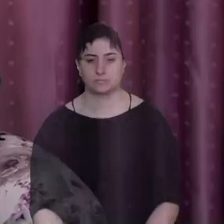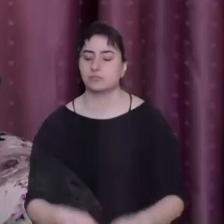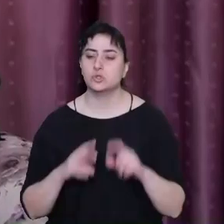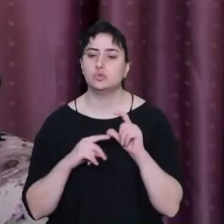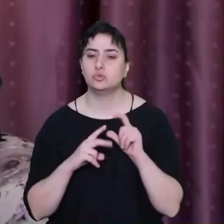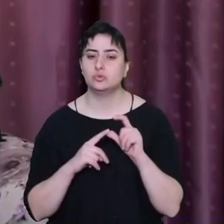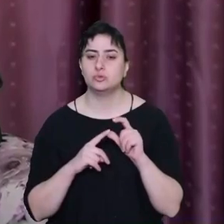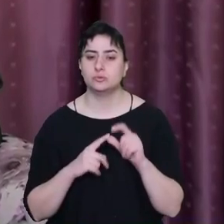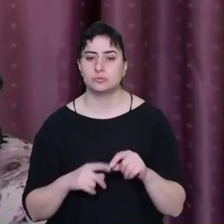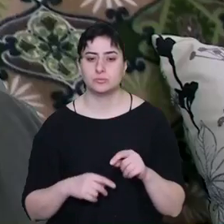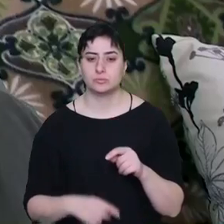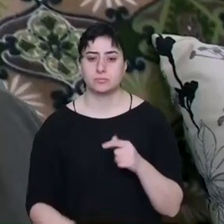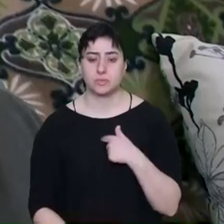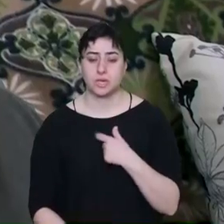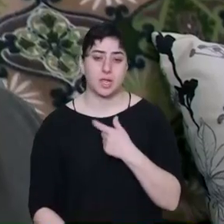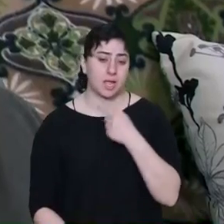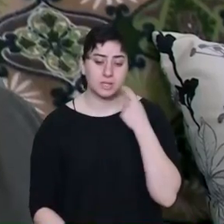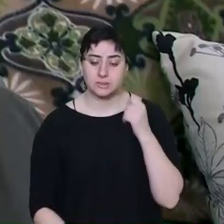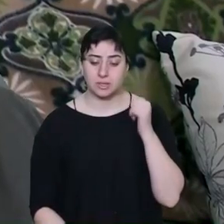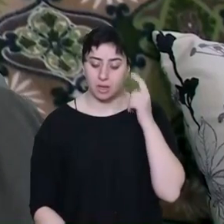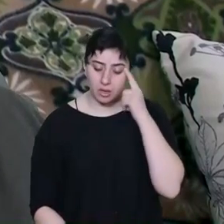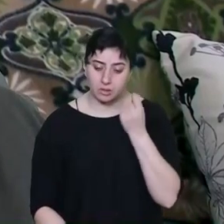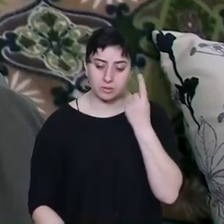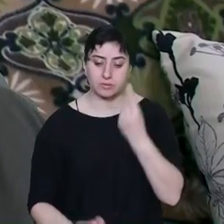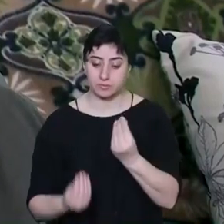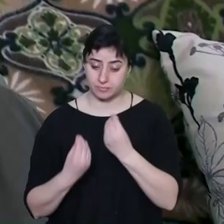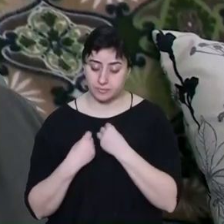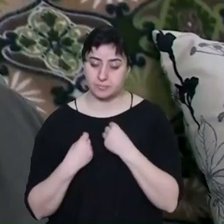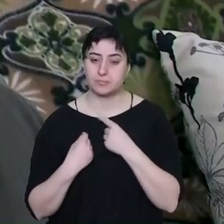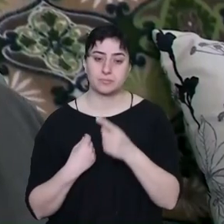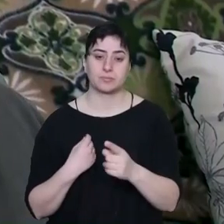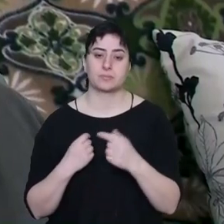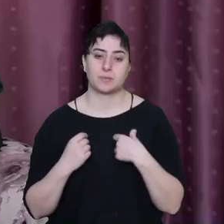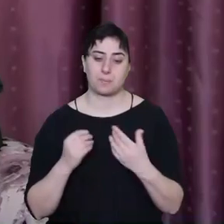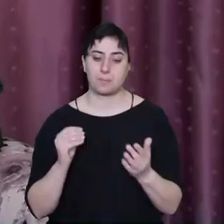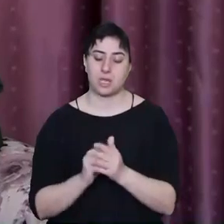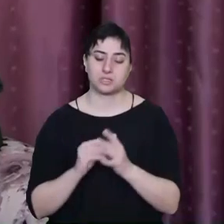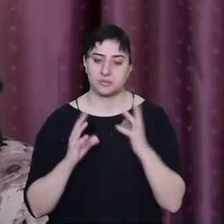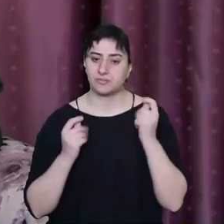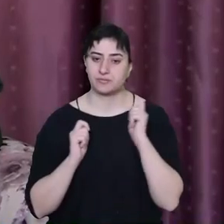Şükrü, bana eski itibarımı kazandır. Seni bahşiş manyağı yapayım.